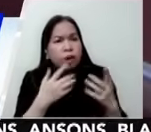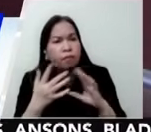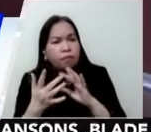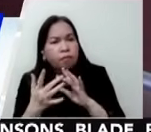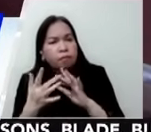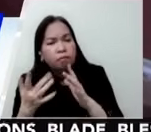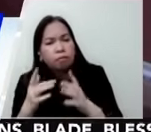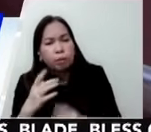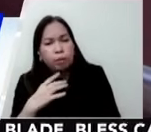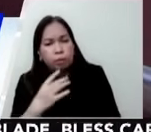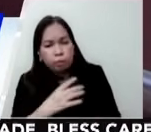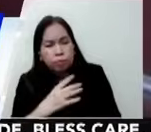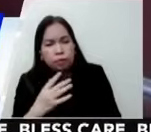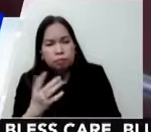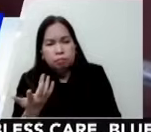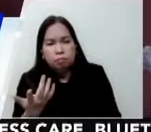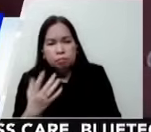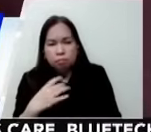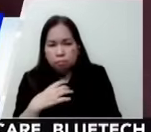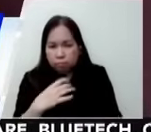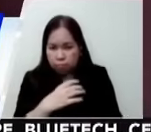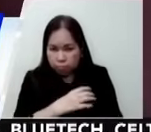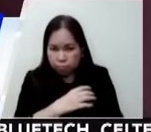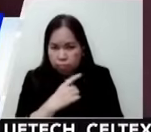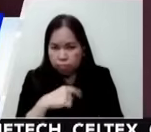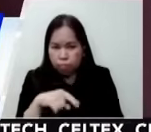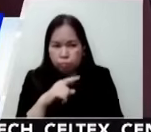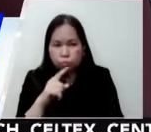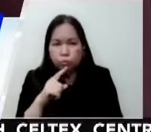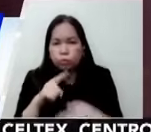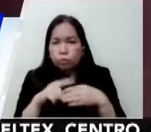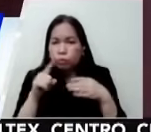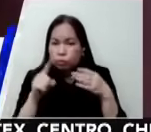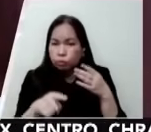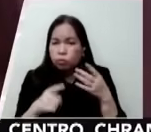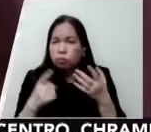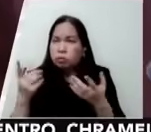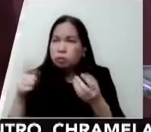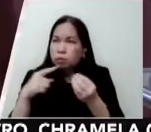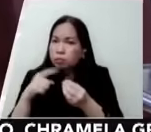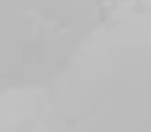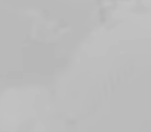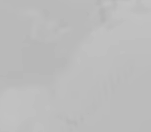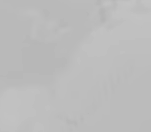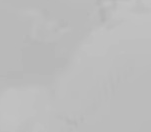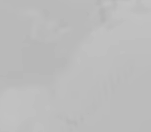Kamara. Kaugnay ng pangakong iuulat ang resulta ng pakikipag-usap niya sa pastor.